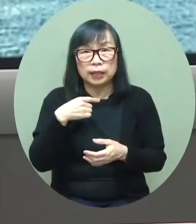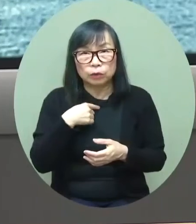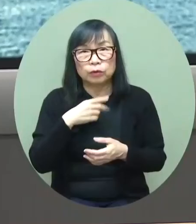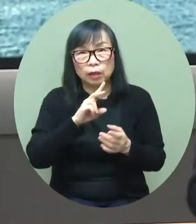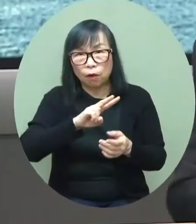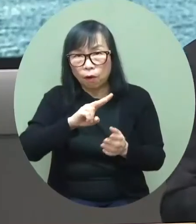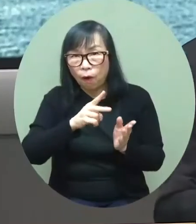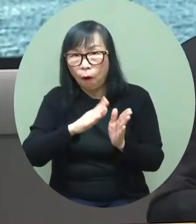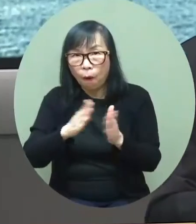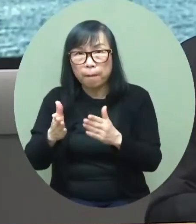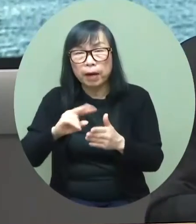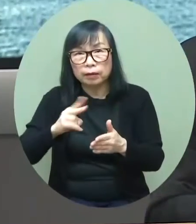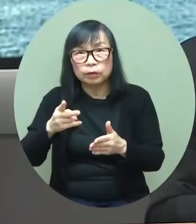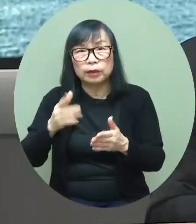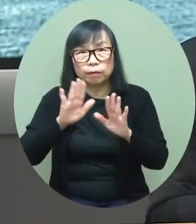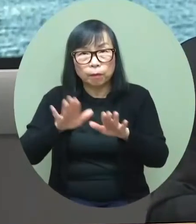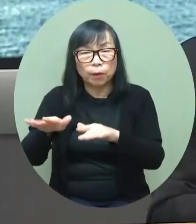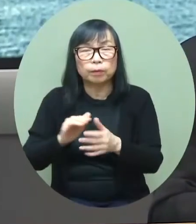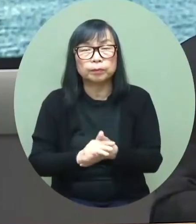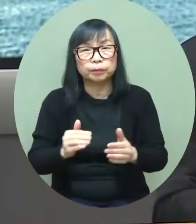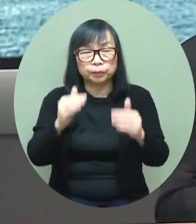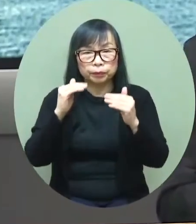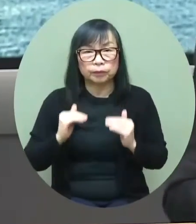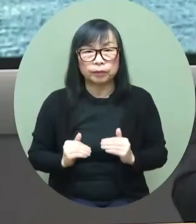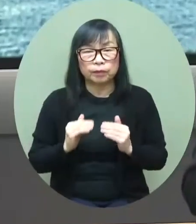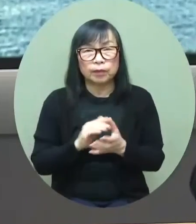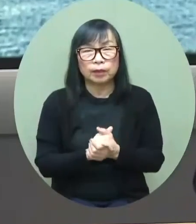整服務。 有冇其他問題？前邊呢位？